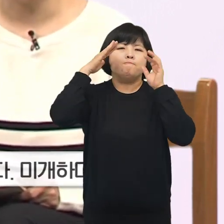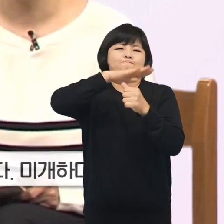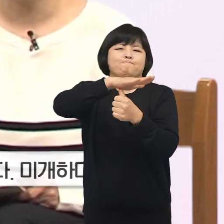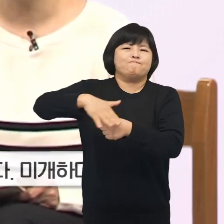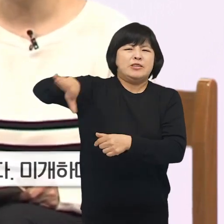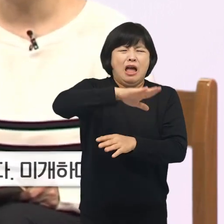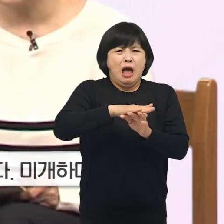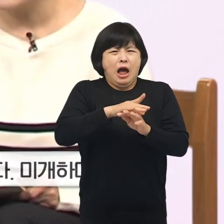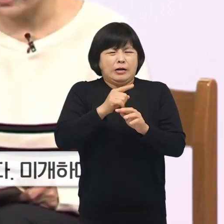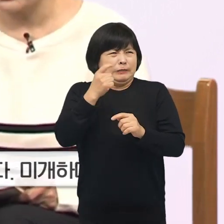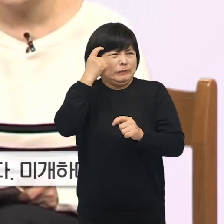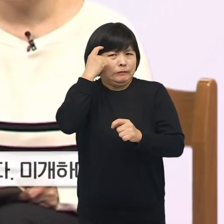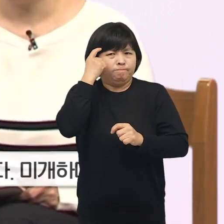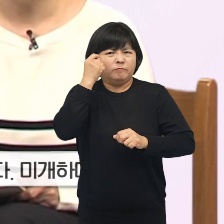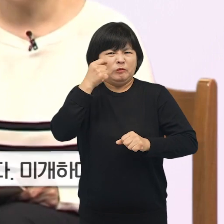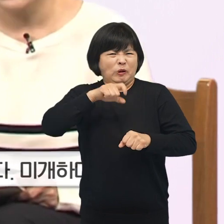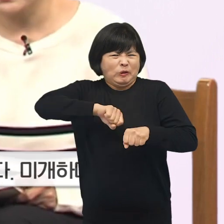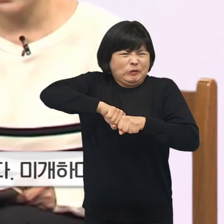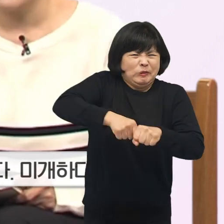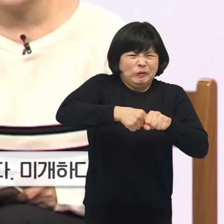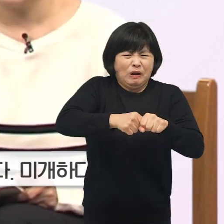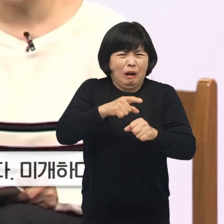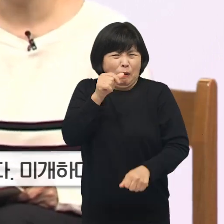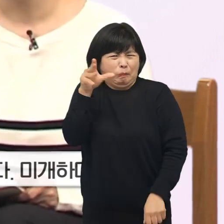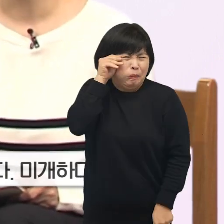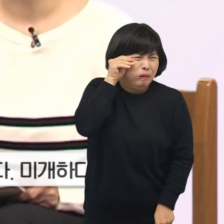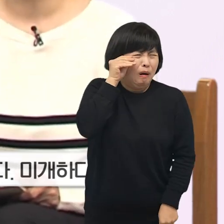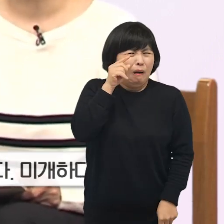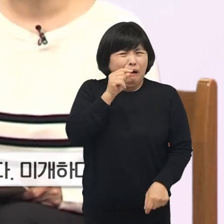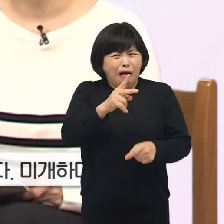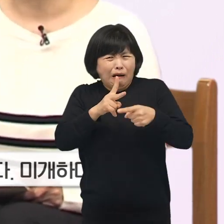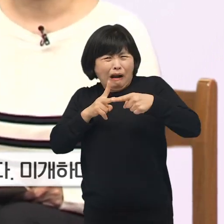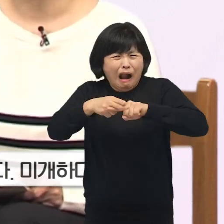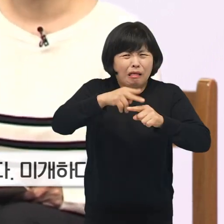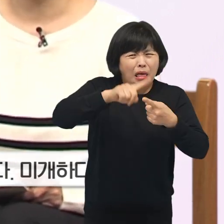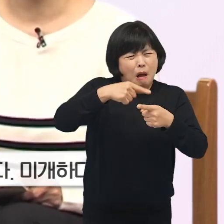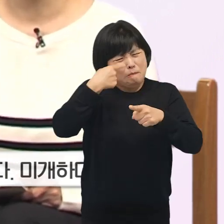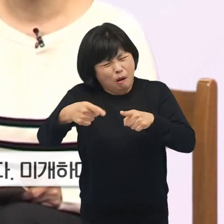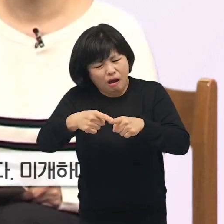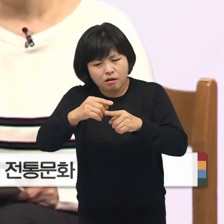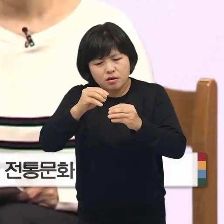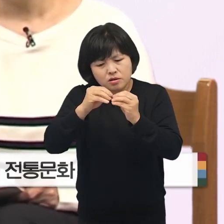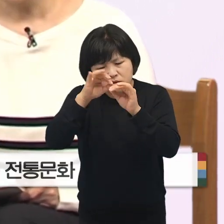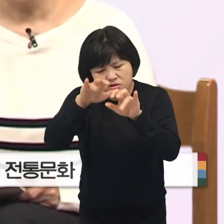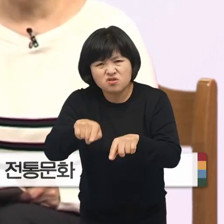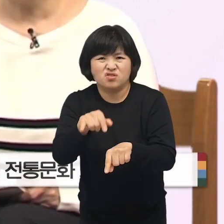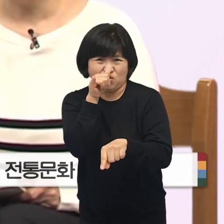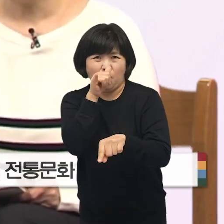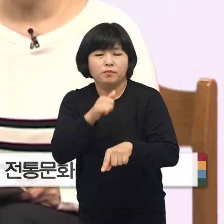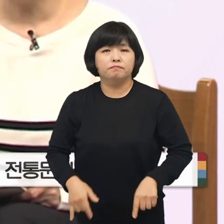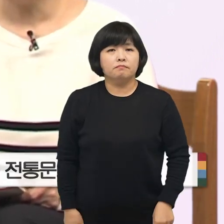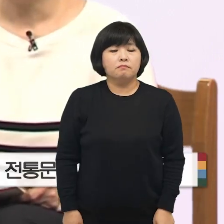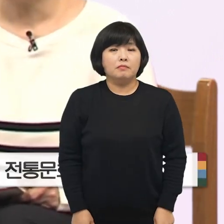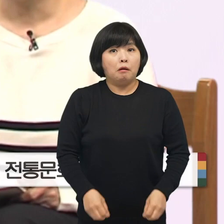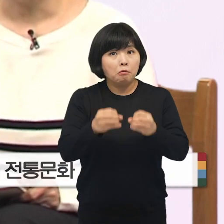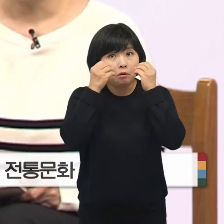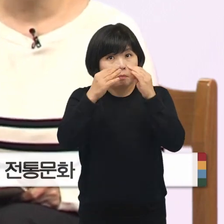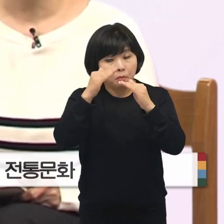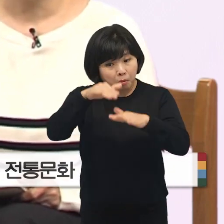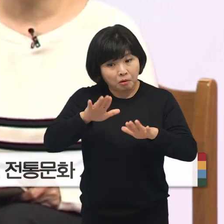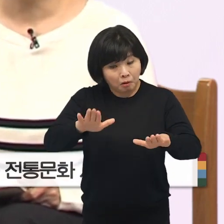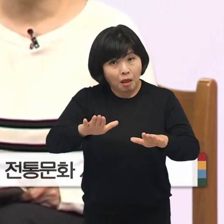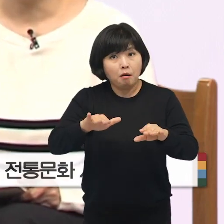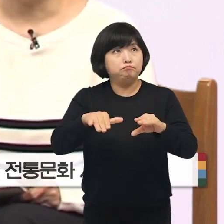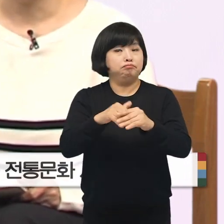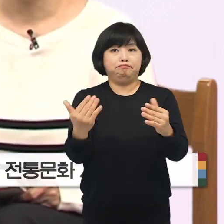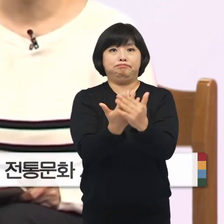소년들에게 가혹한 의식을 행한다, 미개하다라고 할례를 평가하는 부분이 나옵니다. 새롭게 들어오는 현대 문명과